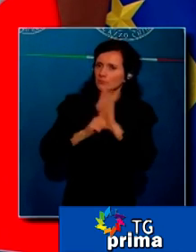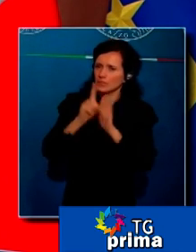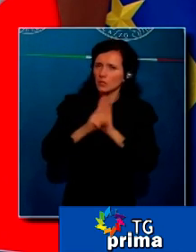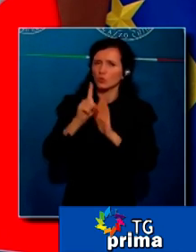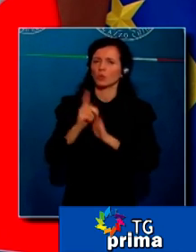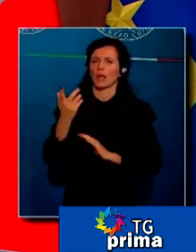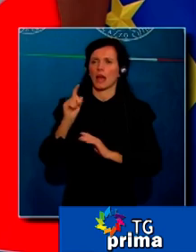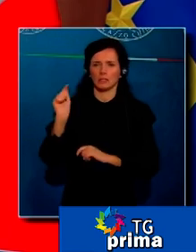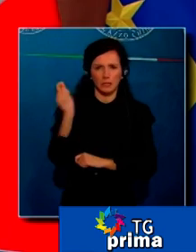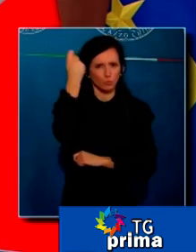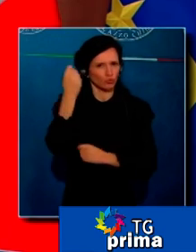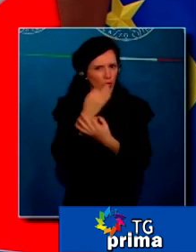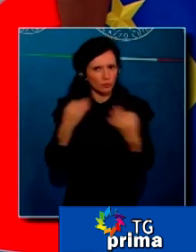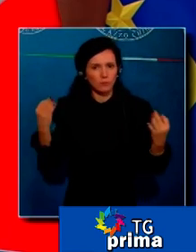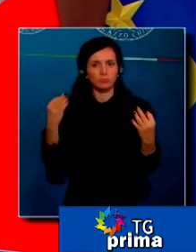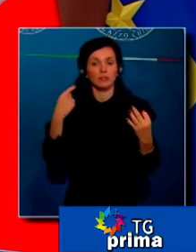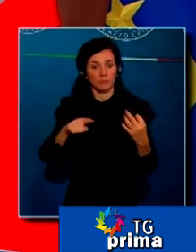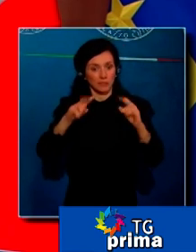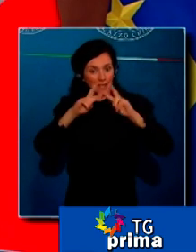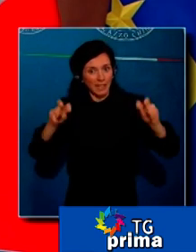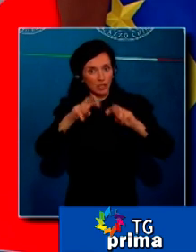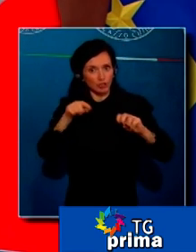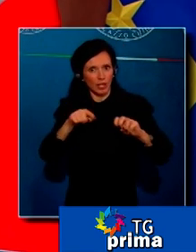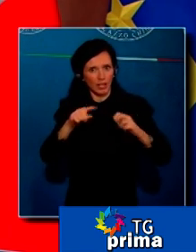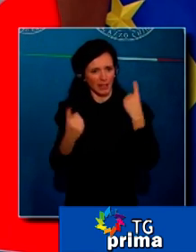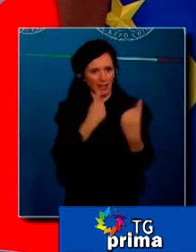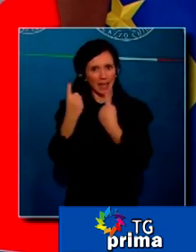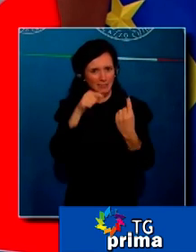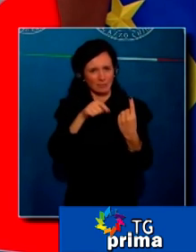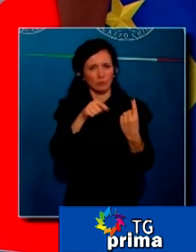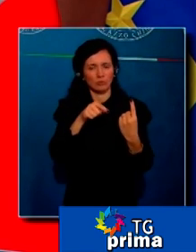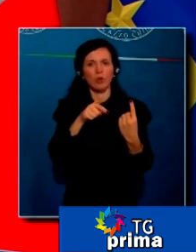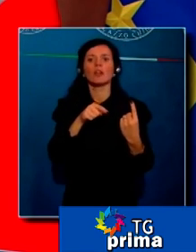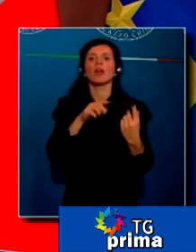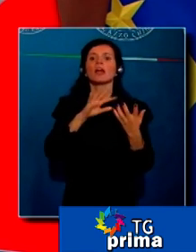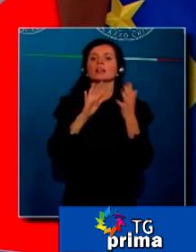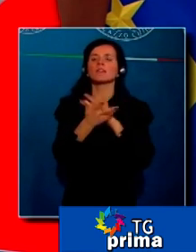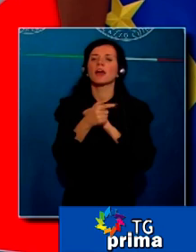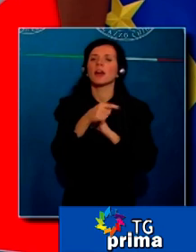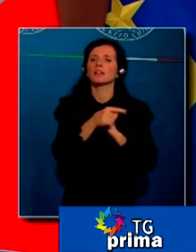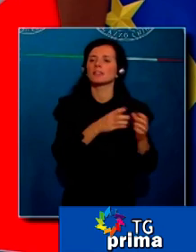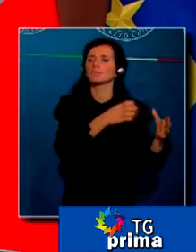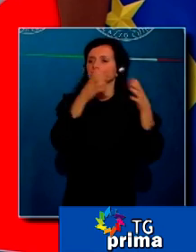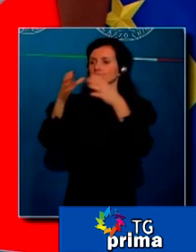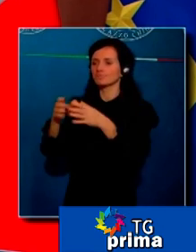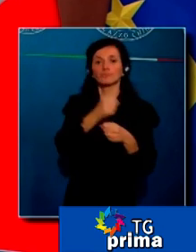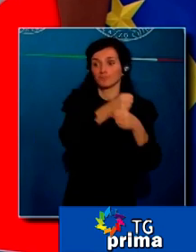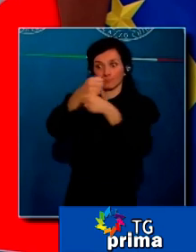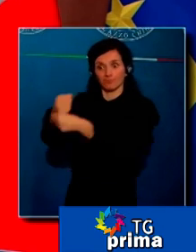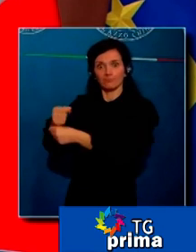maggior successo su questo fronte della ricerca, hanno consegnato la palla alla Commissione europea